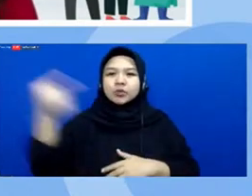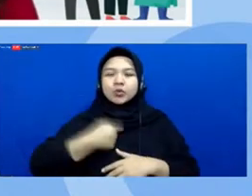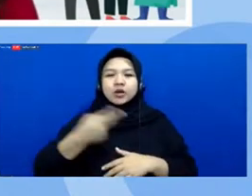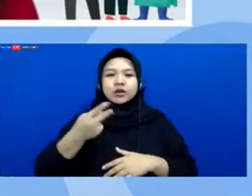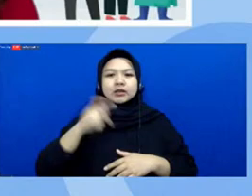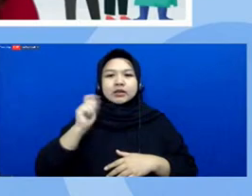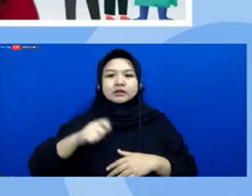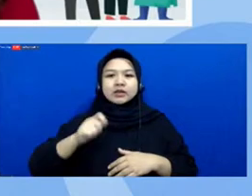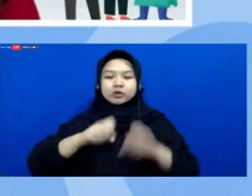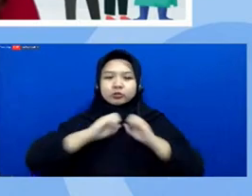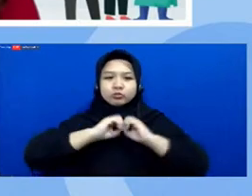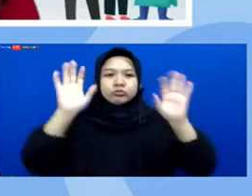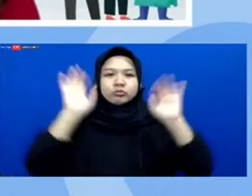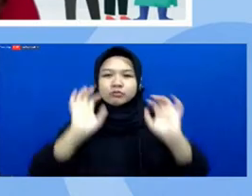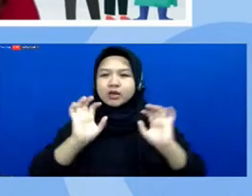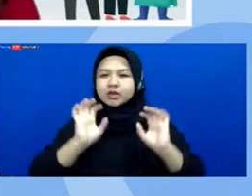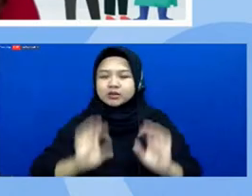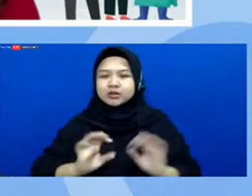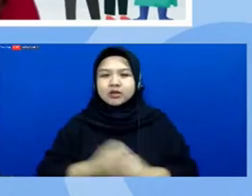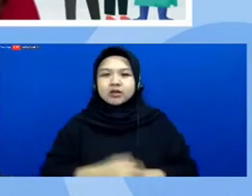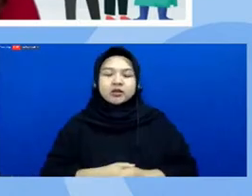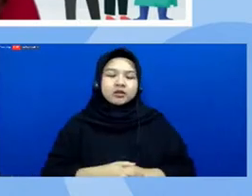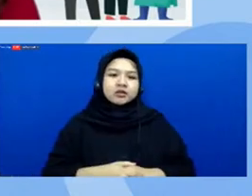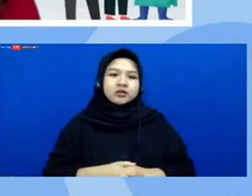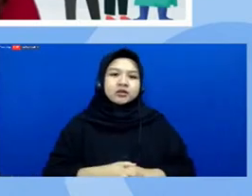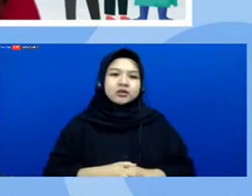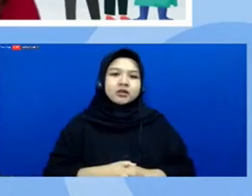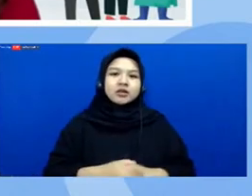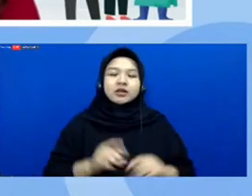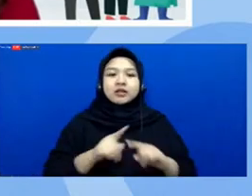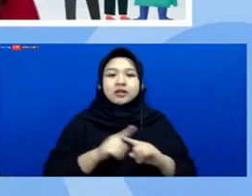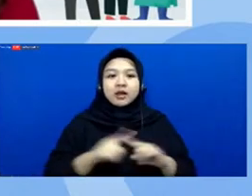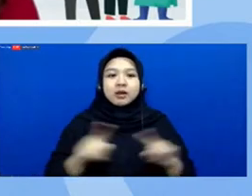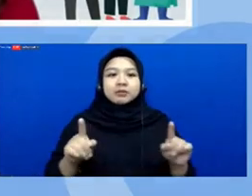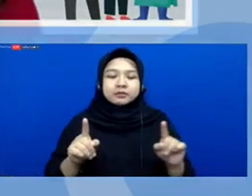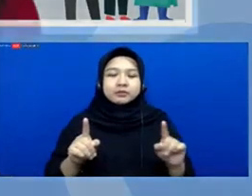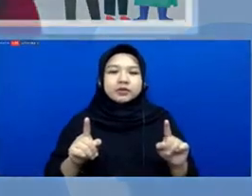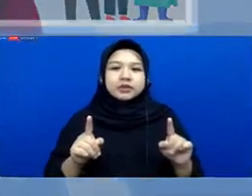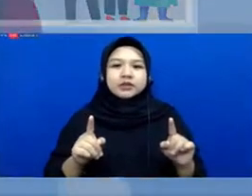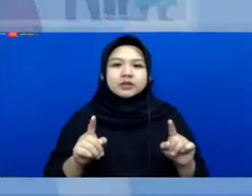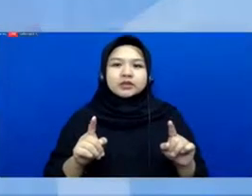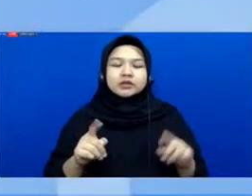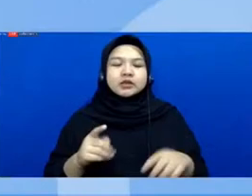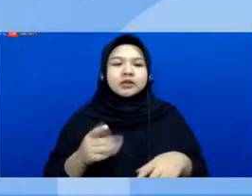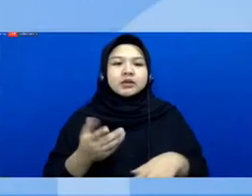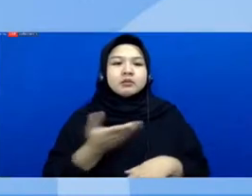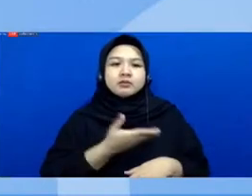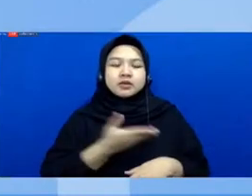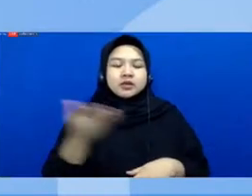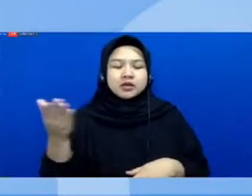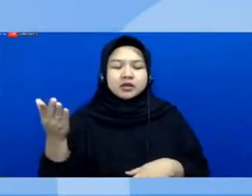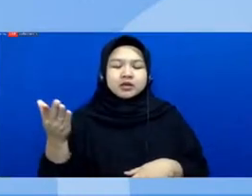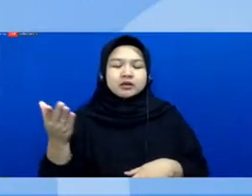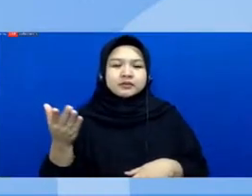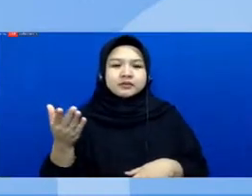terbitkan. Banyak gitu ya. Tetapi kemudian di satu sisi mereka